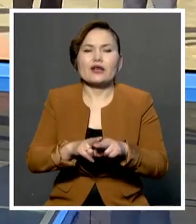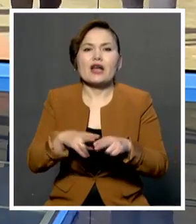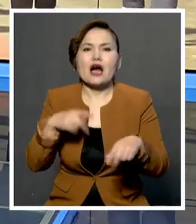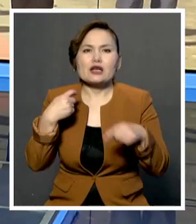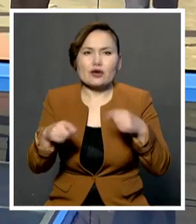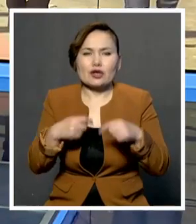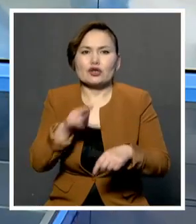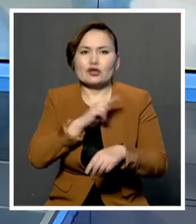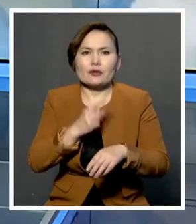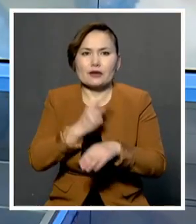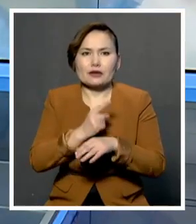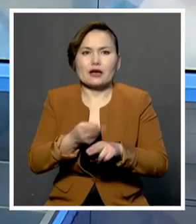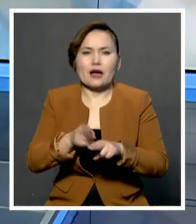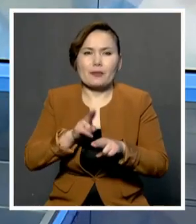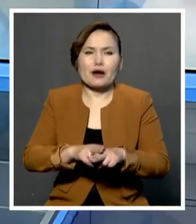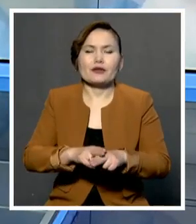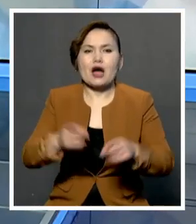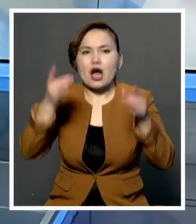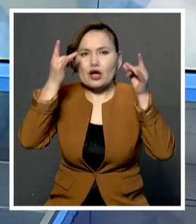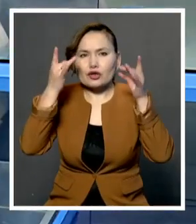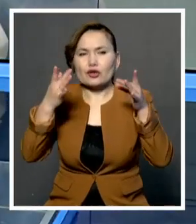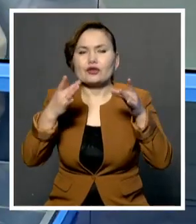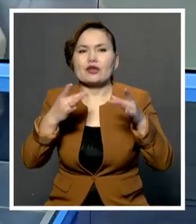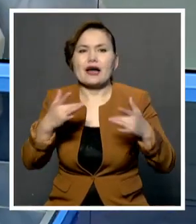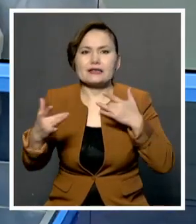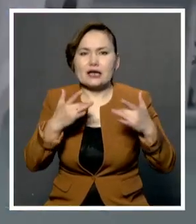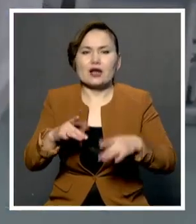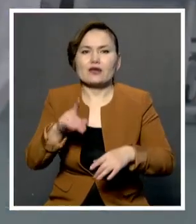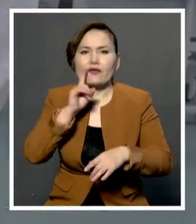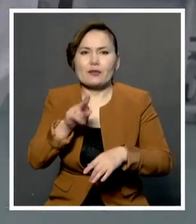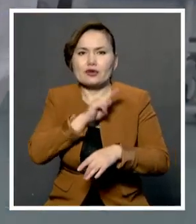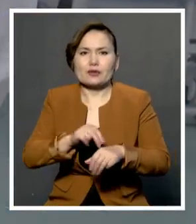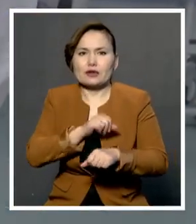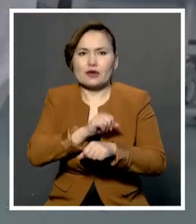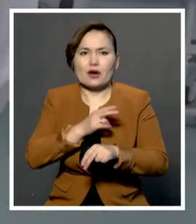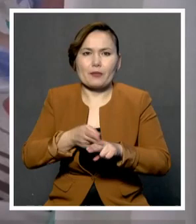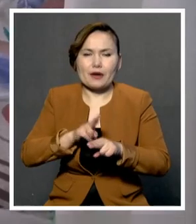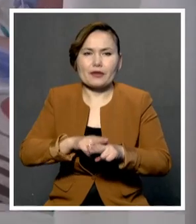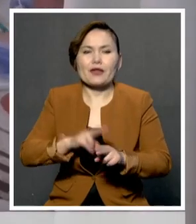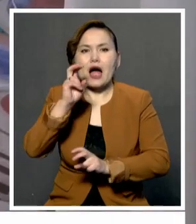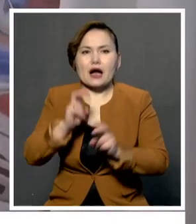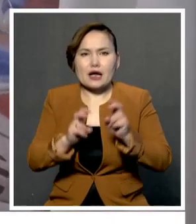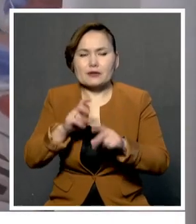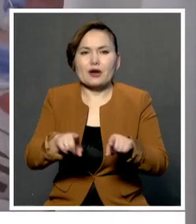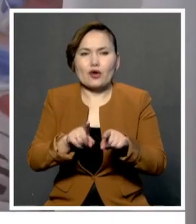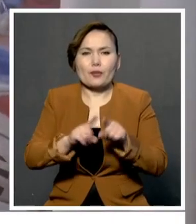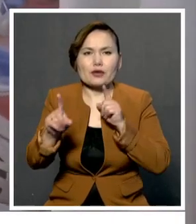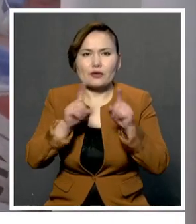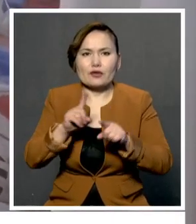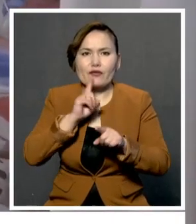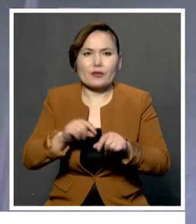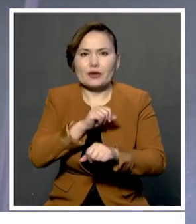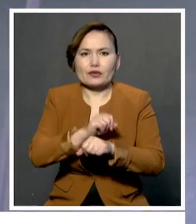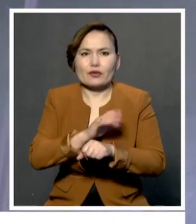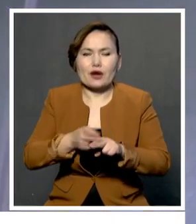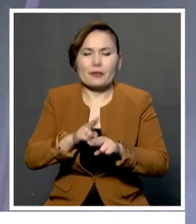салынды. Мәдени нысандар мен кинотеатрлардың және концерт залдарының қызметі тоқтады. Сондай-ақ мекеме кәсіпорындардағы жиналыстар шектелді. Соңғы